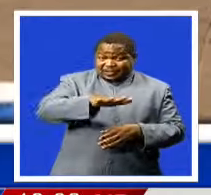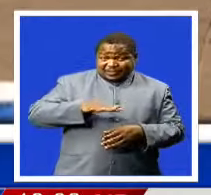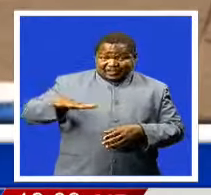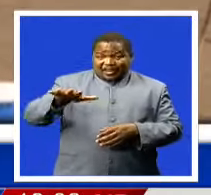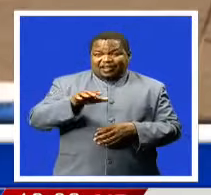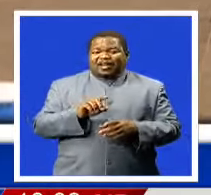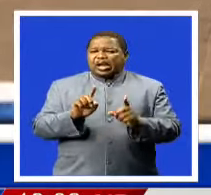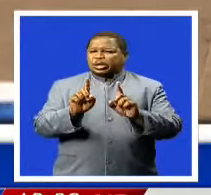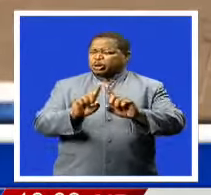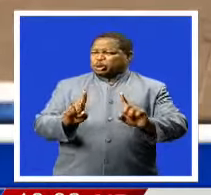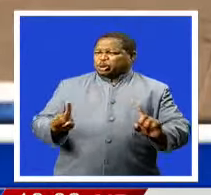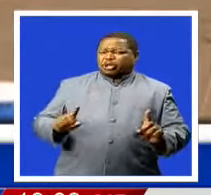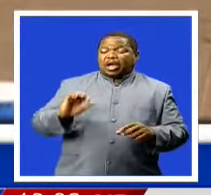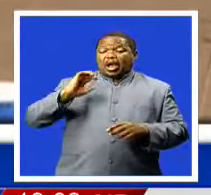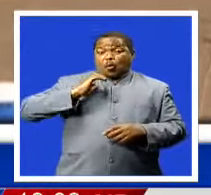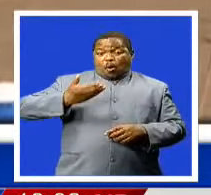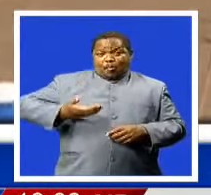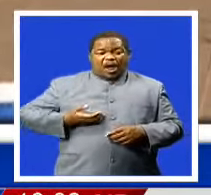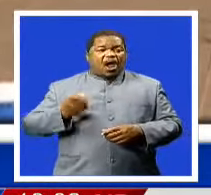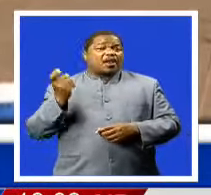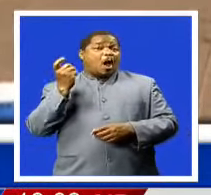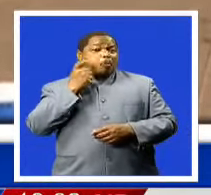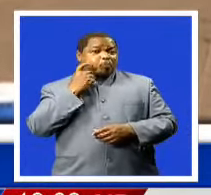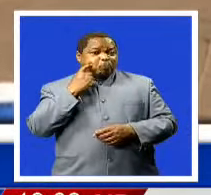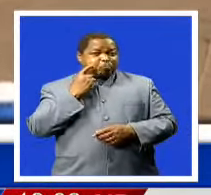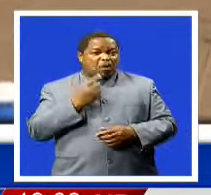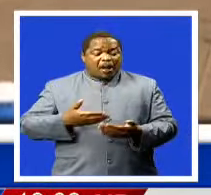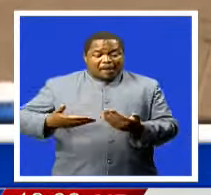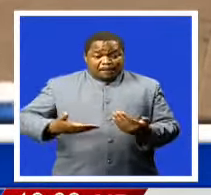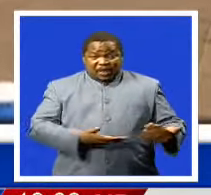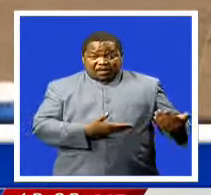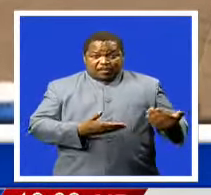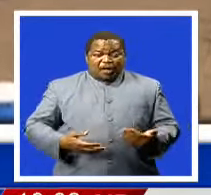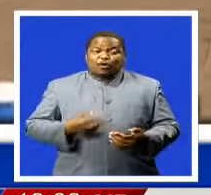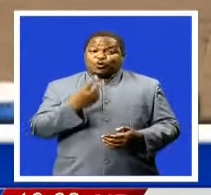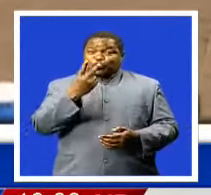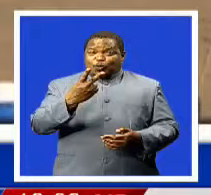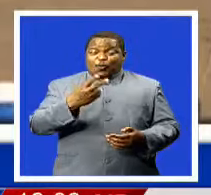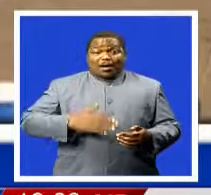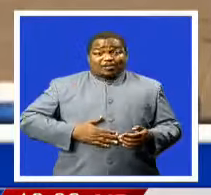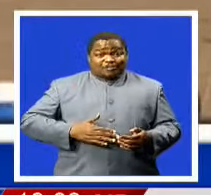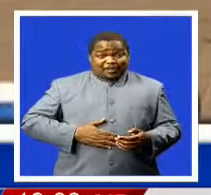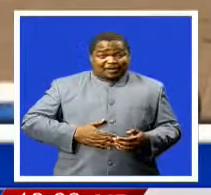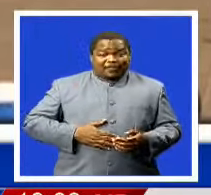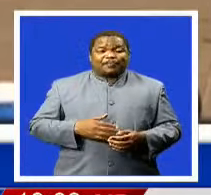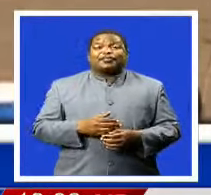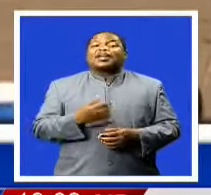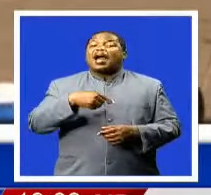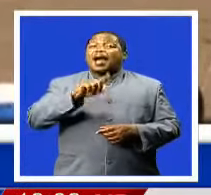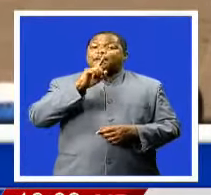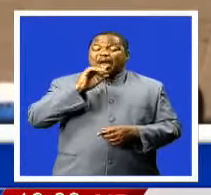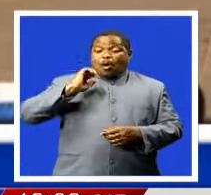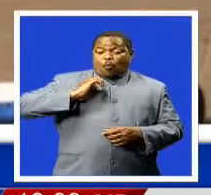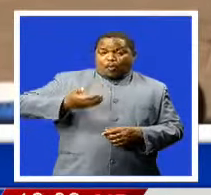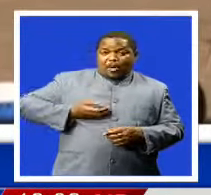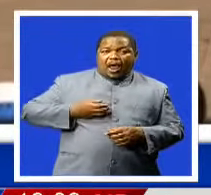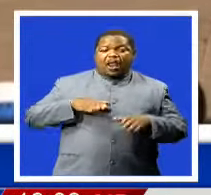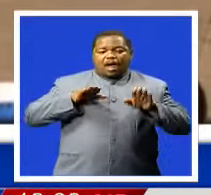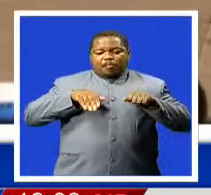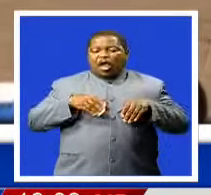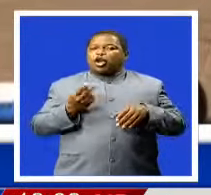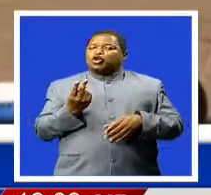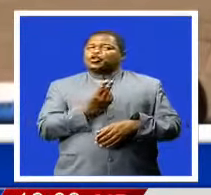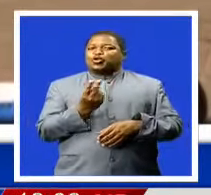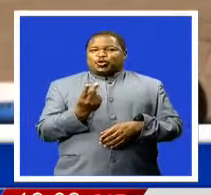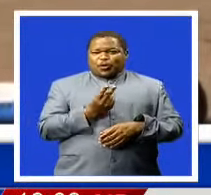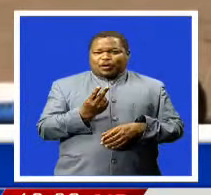lothwele emaphahla. Nkulunkulu make wamphe mabele lamabili. Nawuthole emaphadla lasithupha ngeke